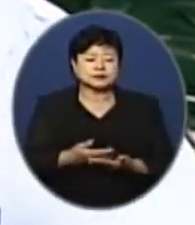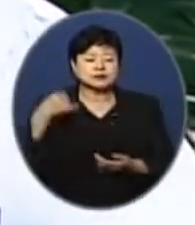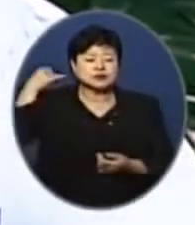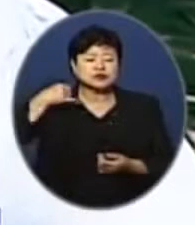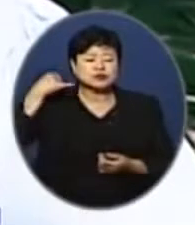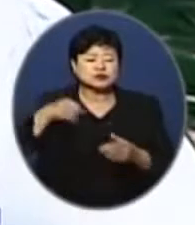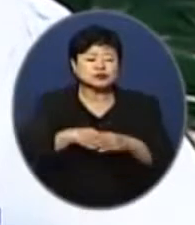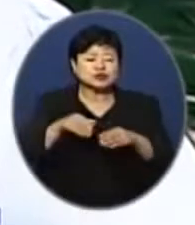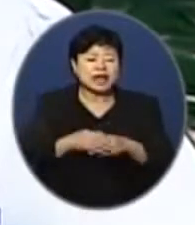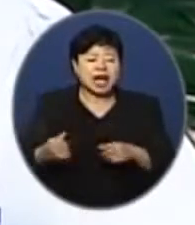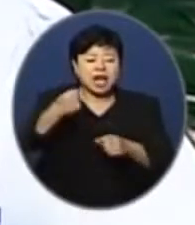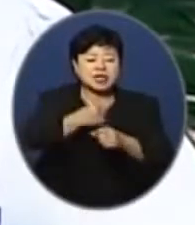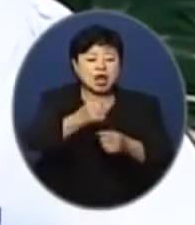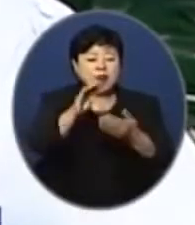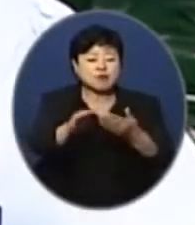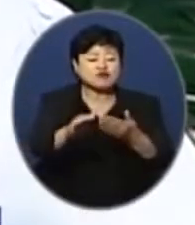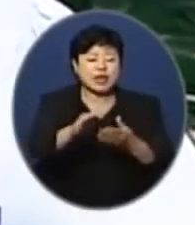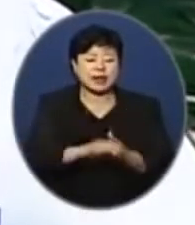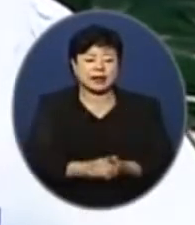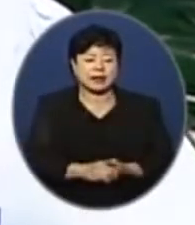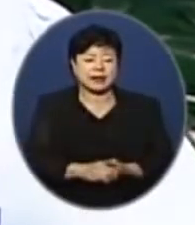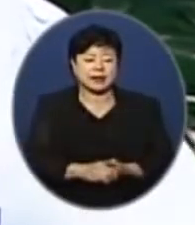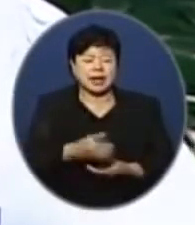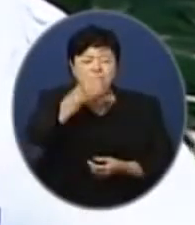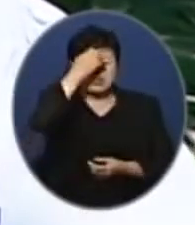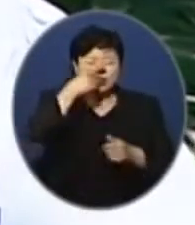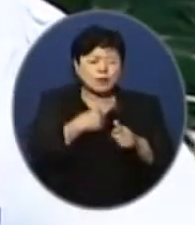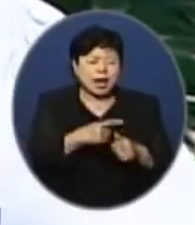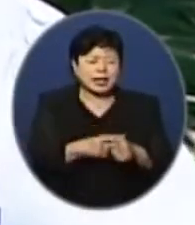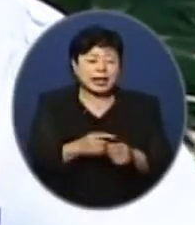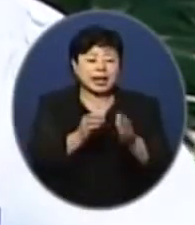중국이 문화혁명 이후에 대대적인 기독교 박해가 시작됐습니다.